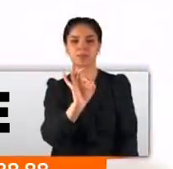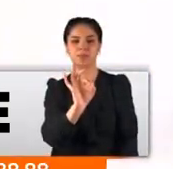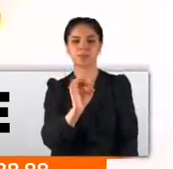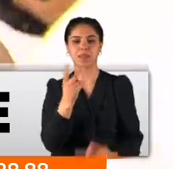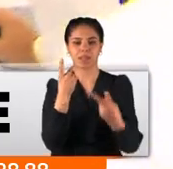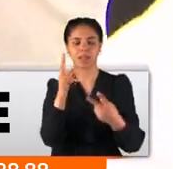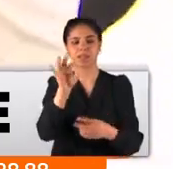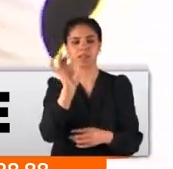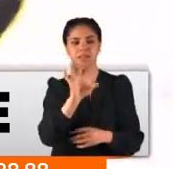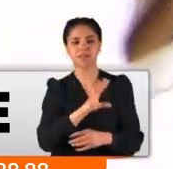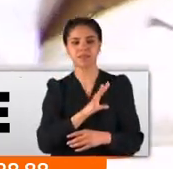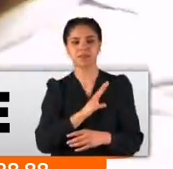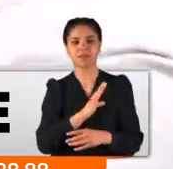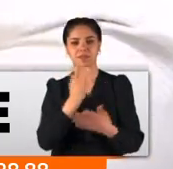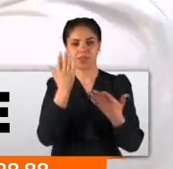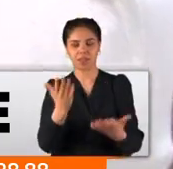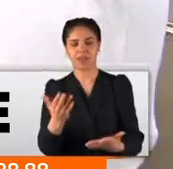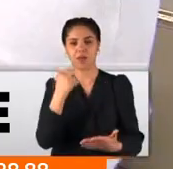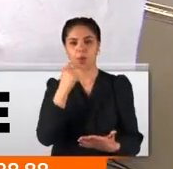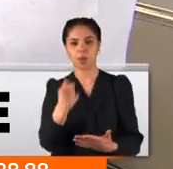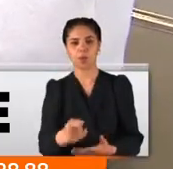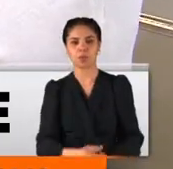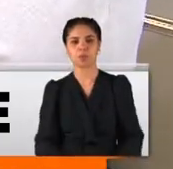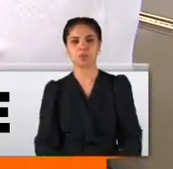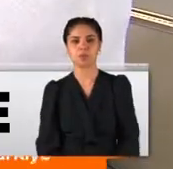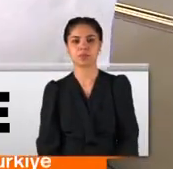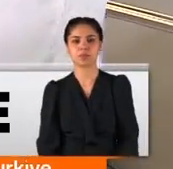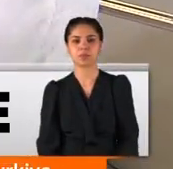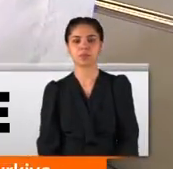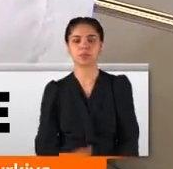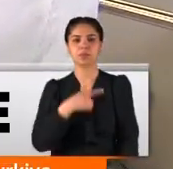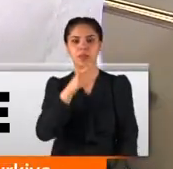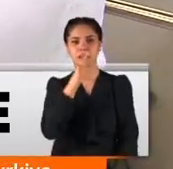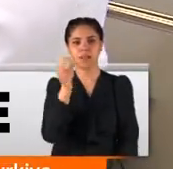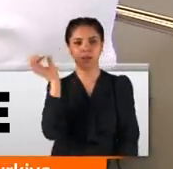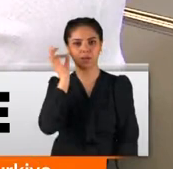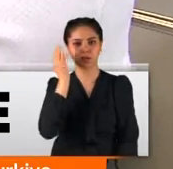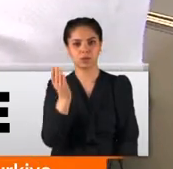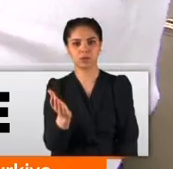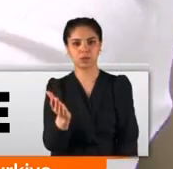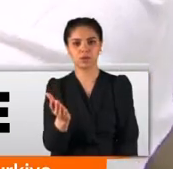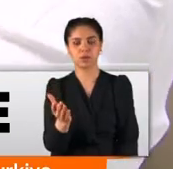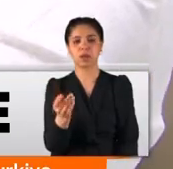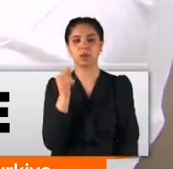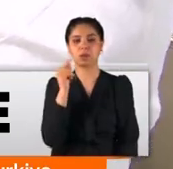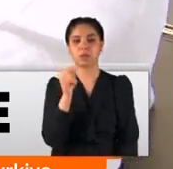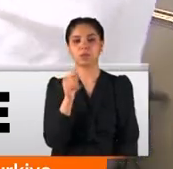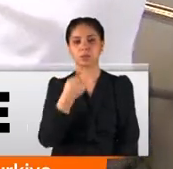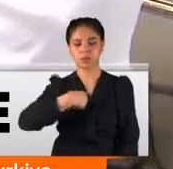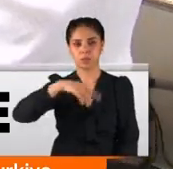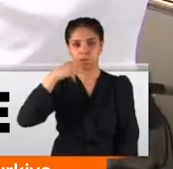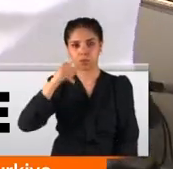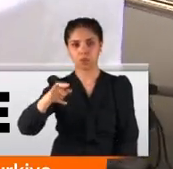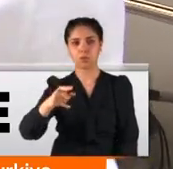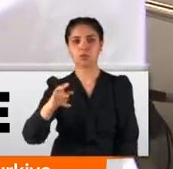Çalıyor. Evet, buradan konuşuyoruz sizinle. Ben sizin sesinizi duyuyorum Sıdık Bey. Gayet duyuyorum. Acaba biz